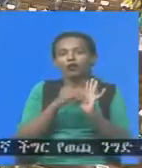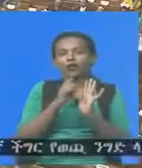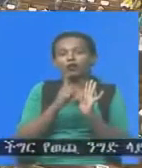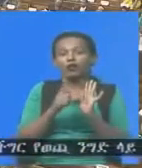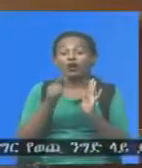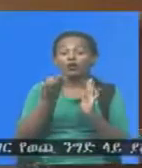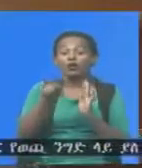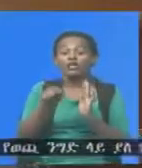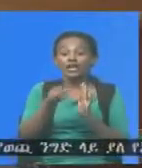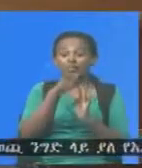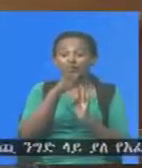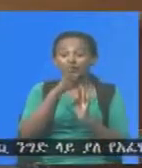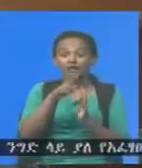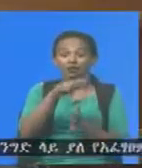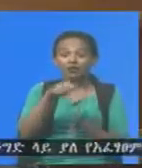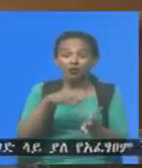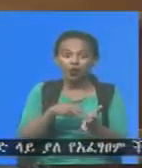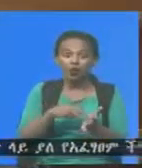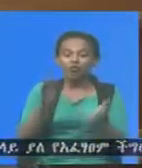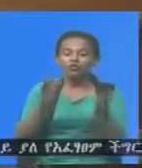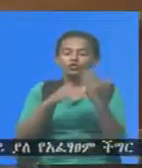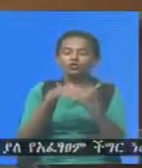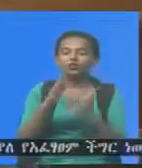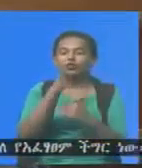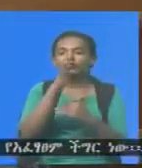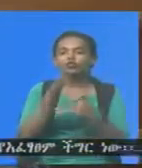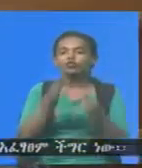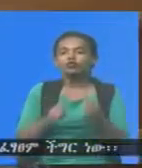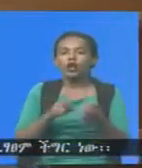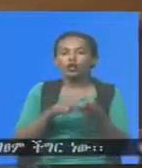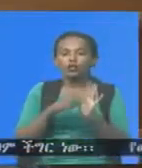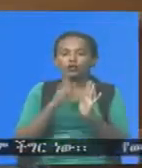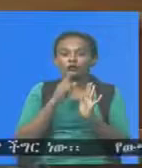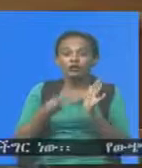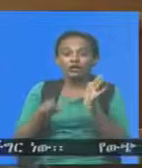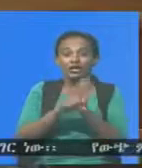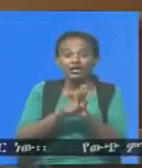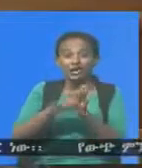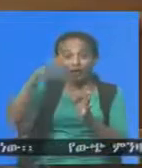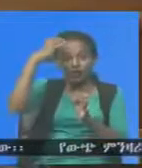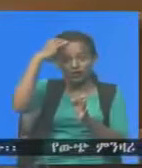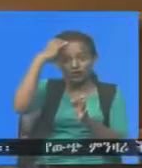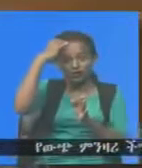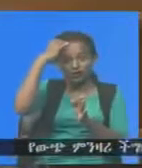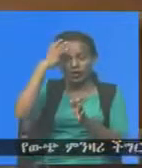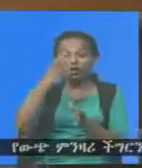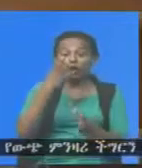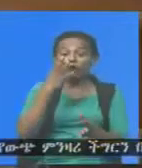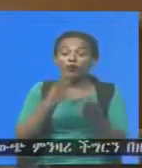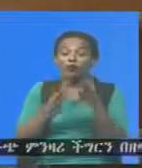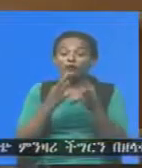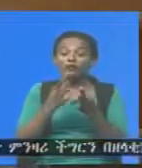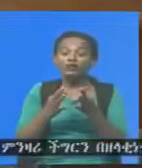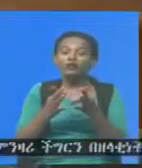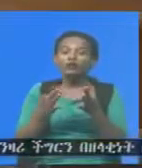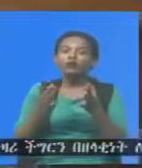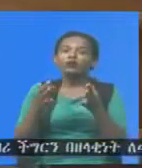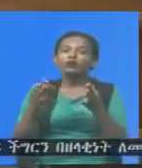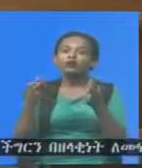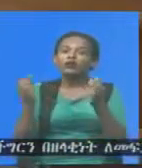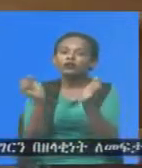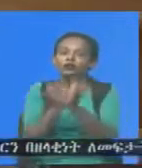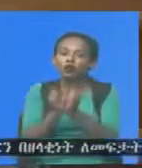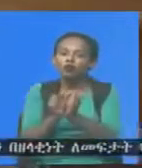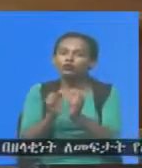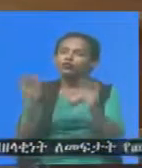በዚያን ጊዜ የተፈጠረም ተቋም ችግር ሊፈጥር ይችላል ማለት ነው። ህገ መንግስቱ በፍርድ ቤት የታሰረ ሰው ግረፉ ጨለማ ቤት አስቀምጡ ይላል እንዴ?